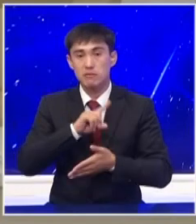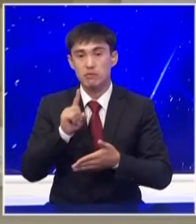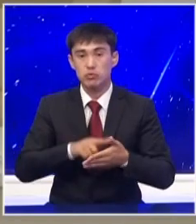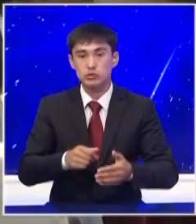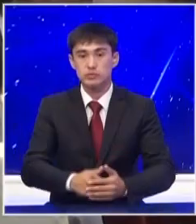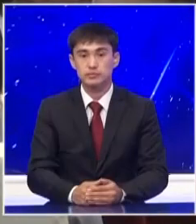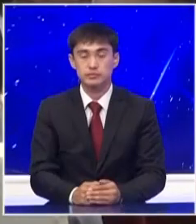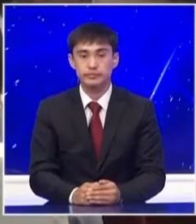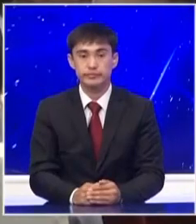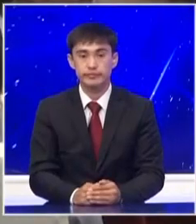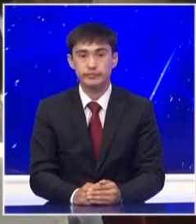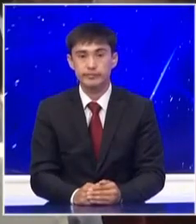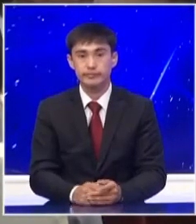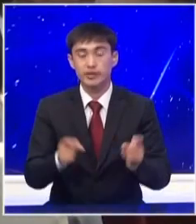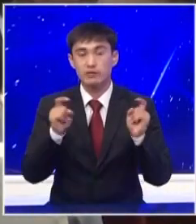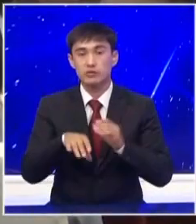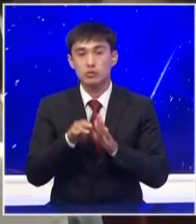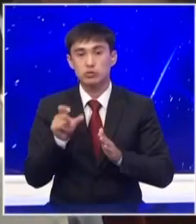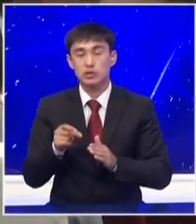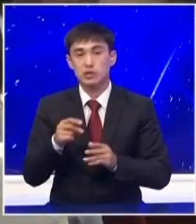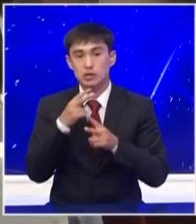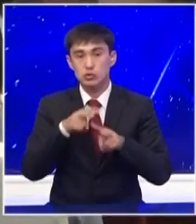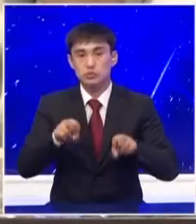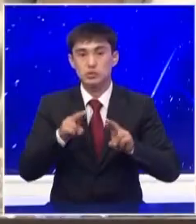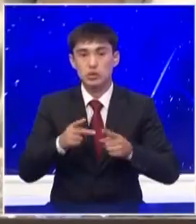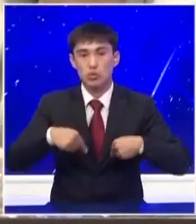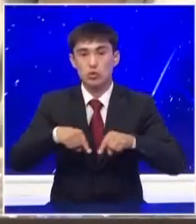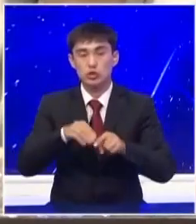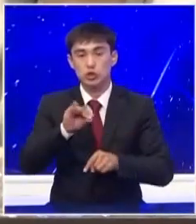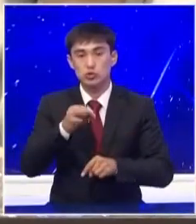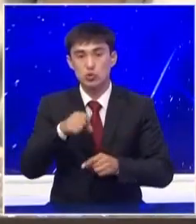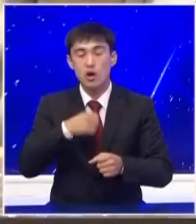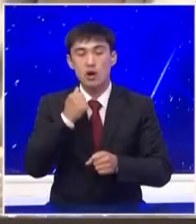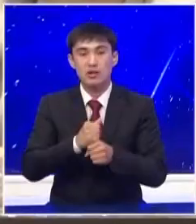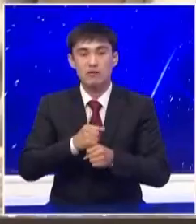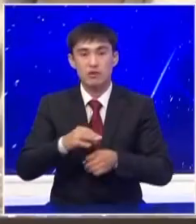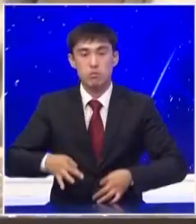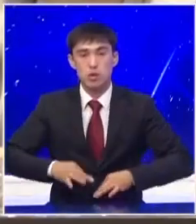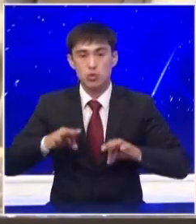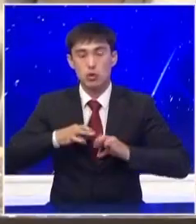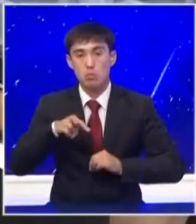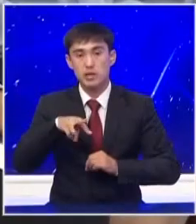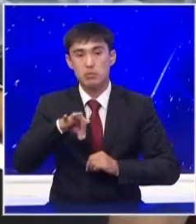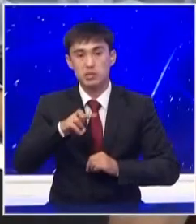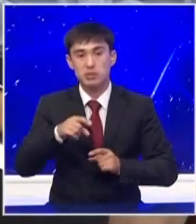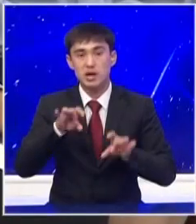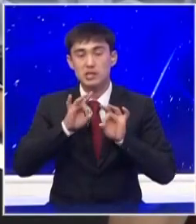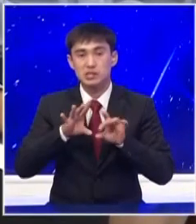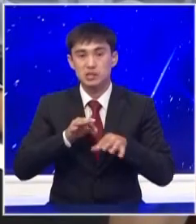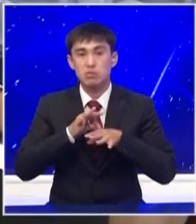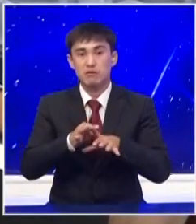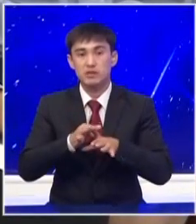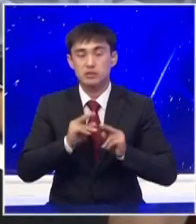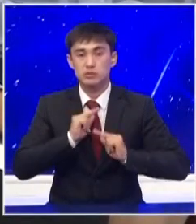вопросы. В ходе визита депутатов в надзорный орган области ЖИТСУП главный прокурор Мадияр Башибаев рассказал о